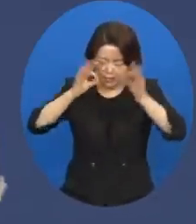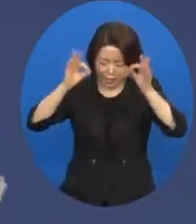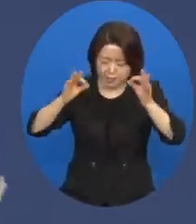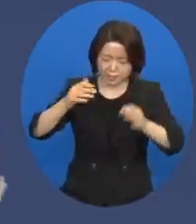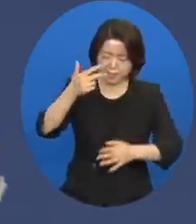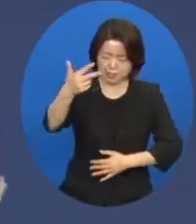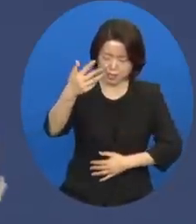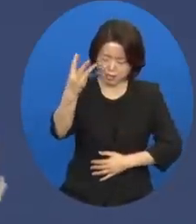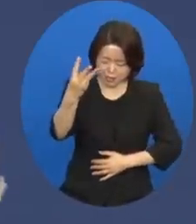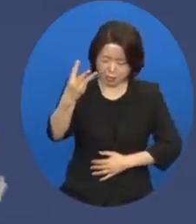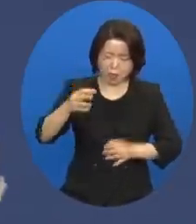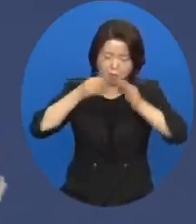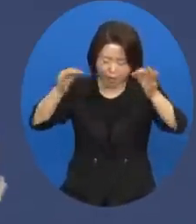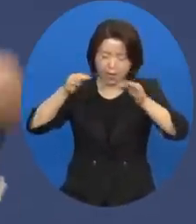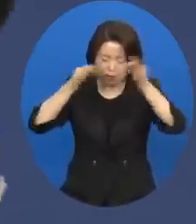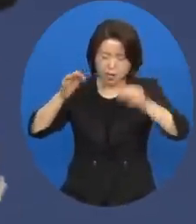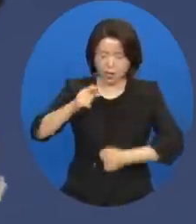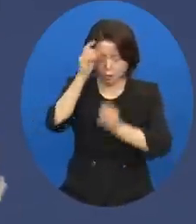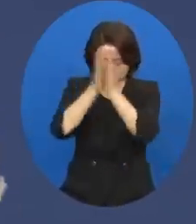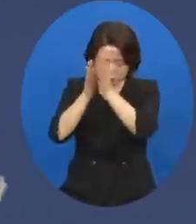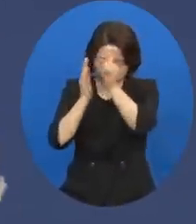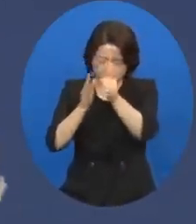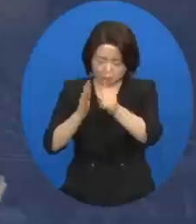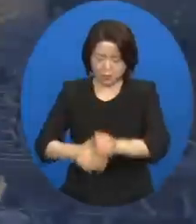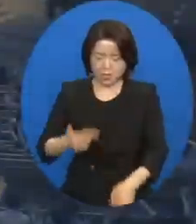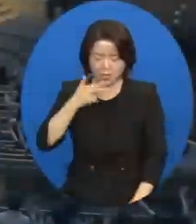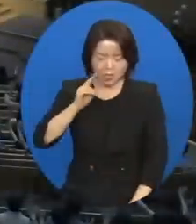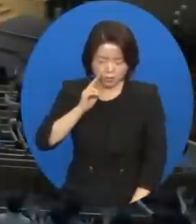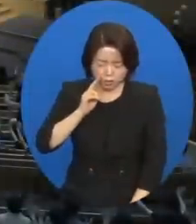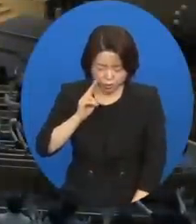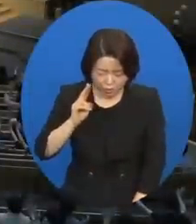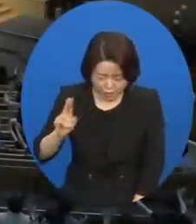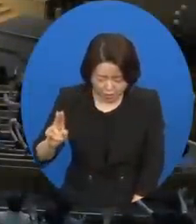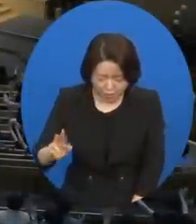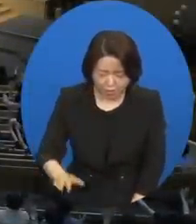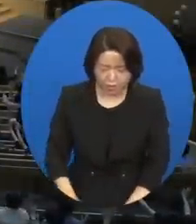번 부르고 통성으로 기도합니다. 주여,